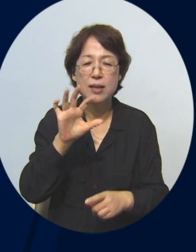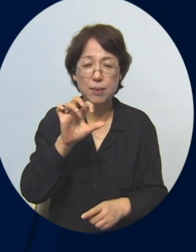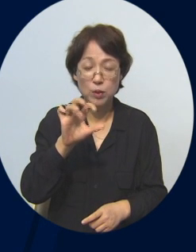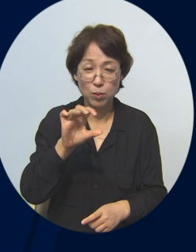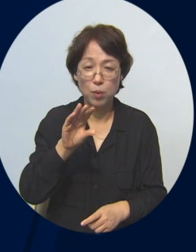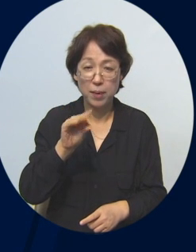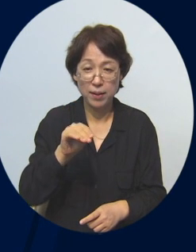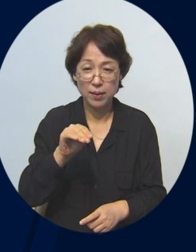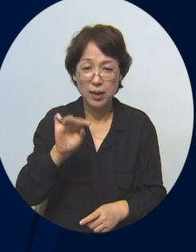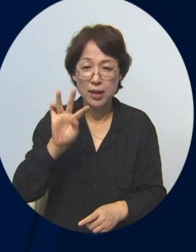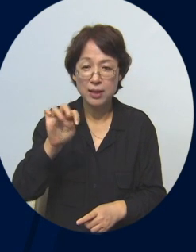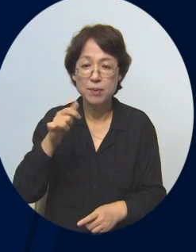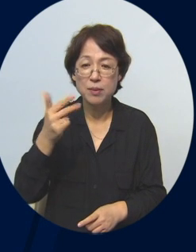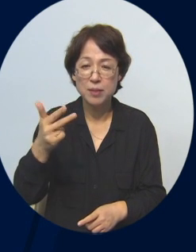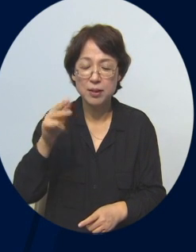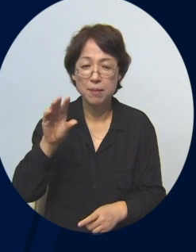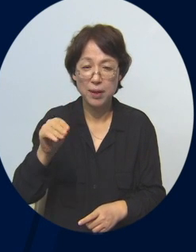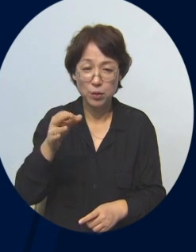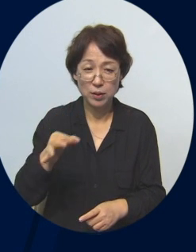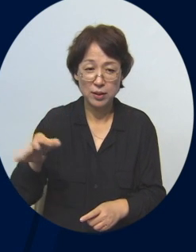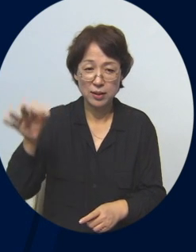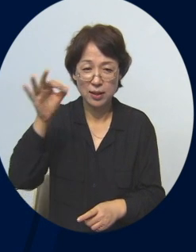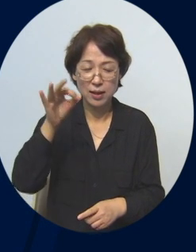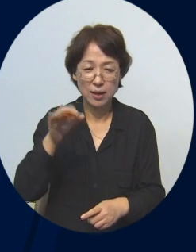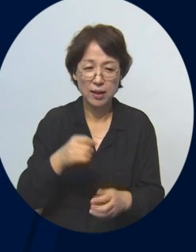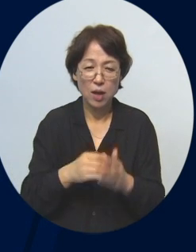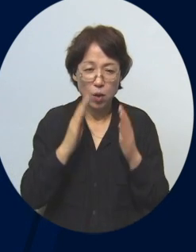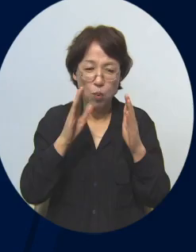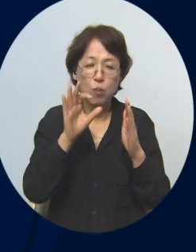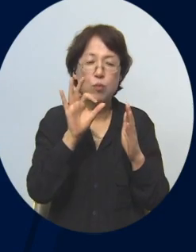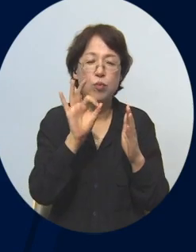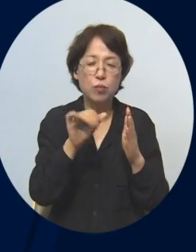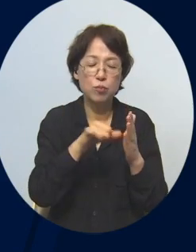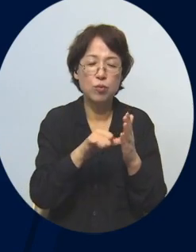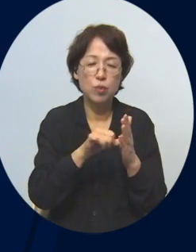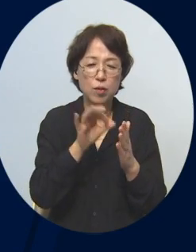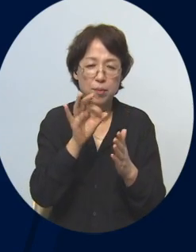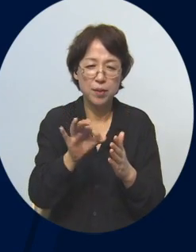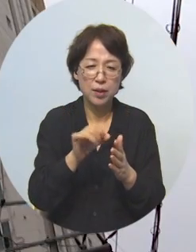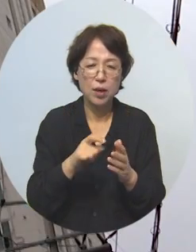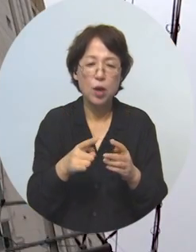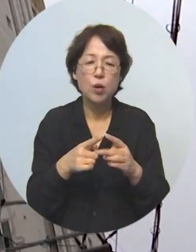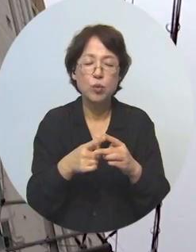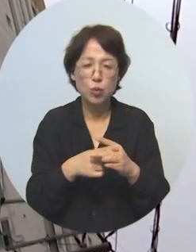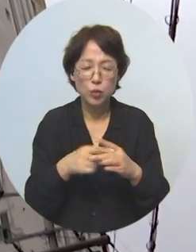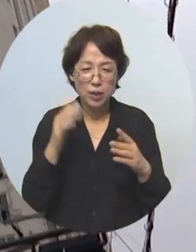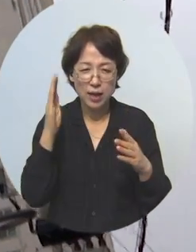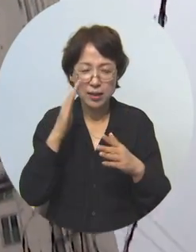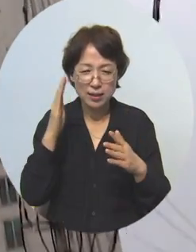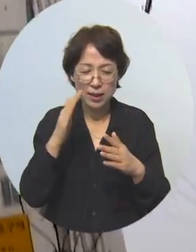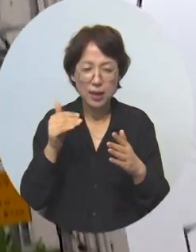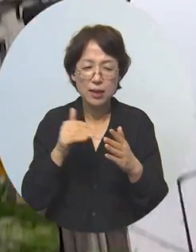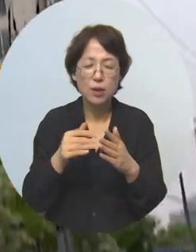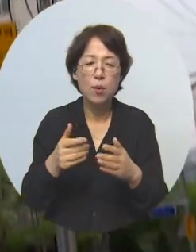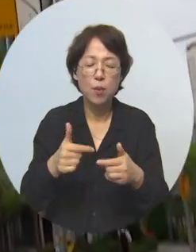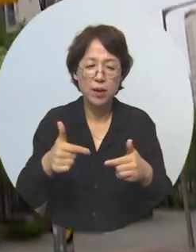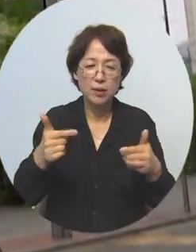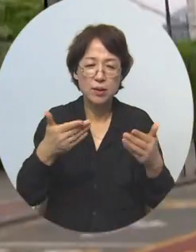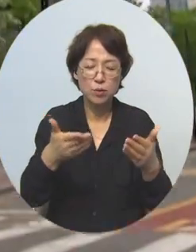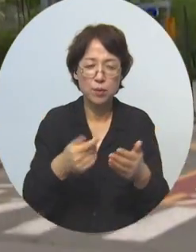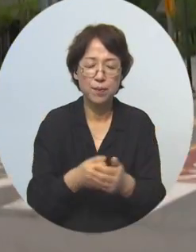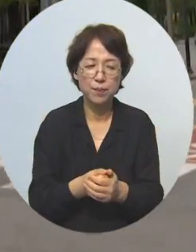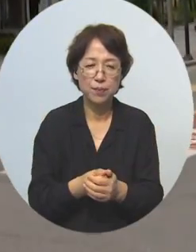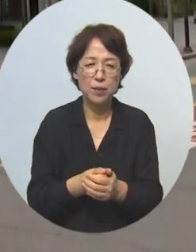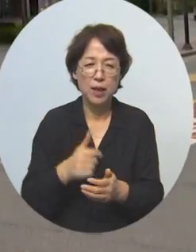37만 원으로 인상합니다 학용품비 지원 대상도 초등학교까지 확대합니다 저소득 한부모 가족에는 한국